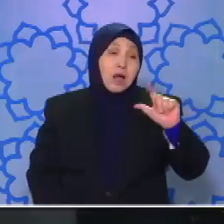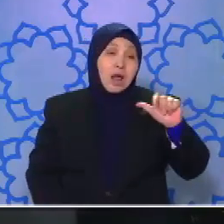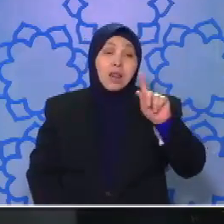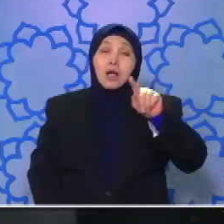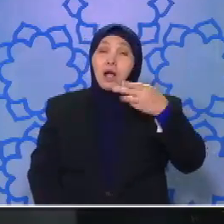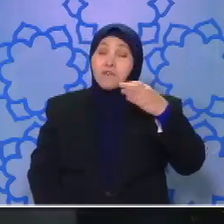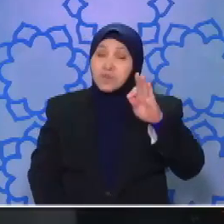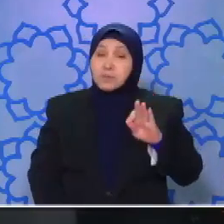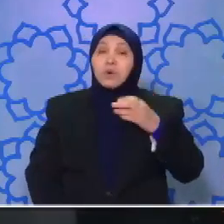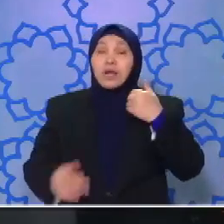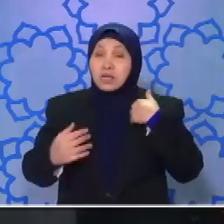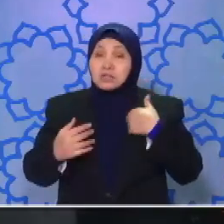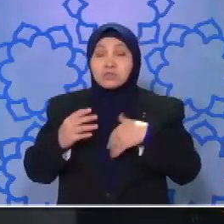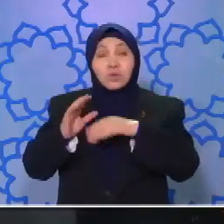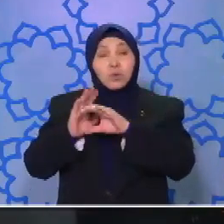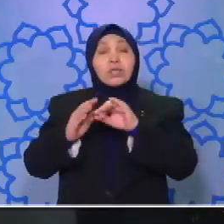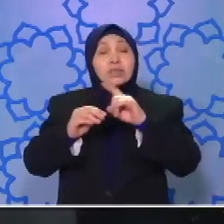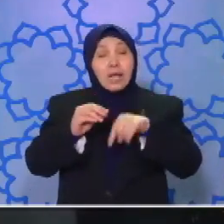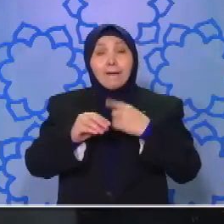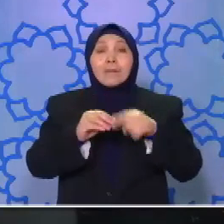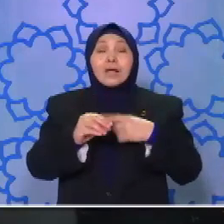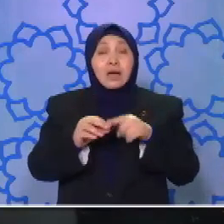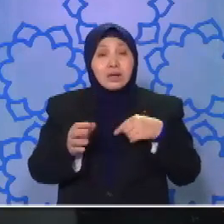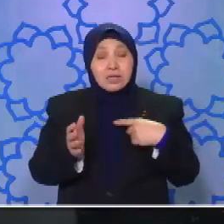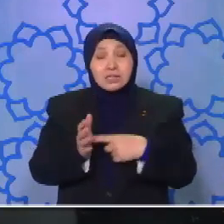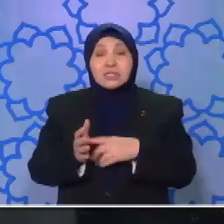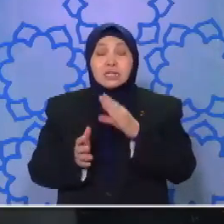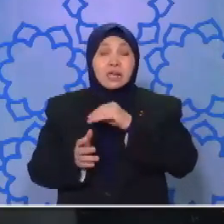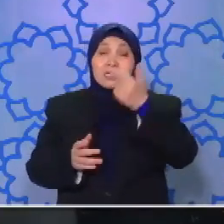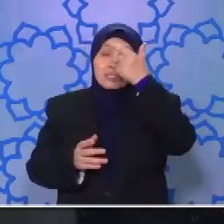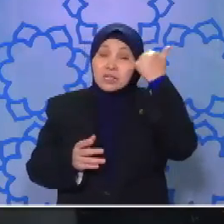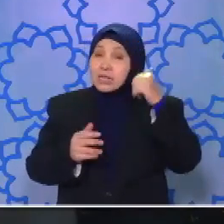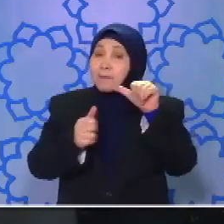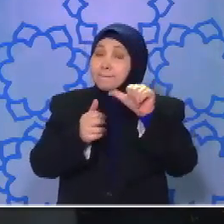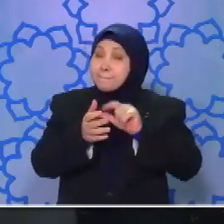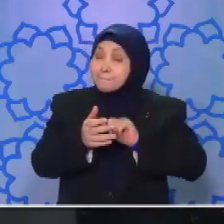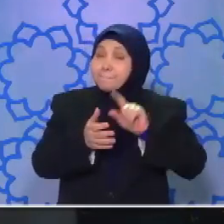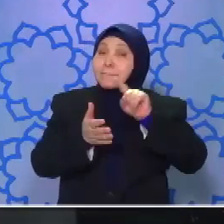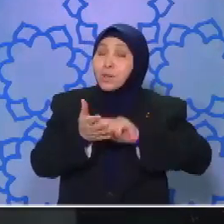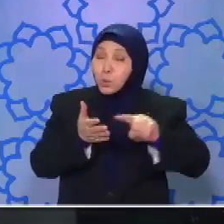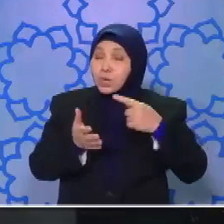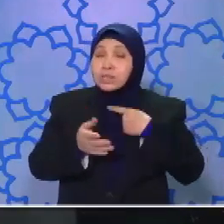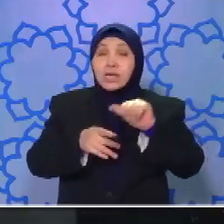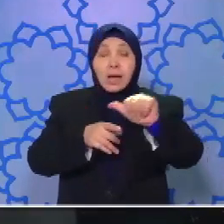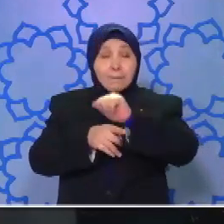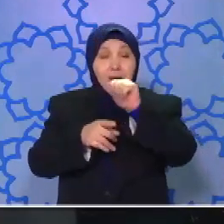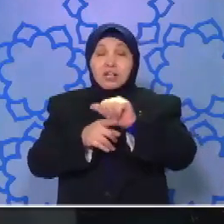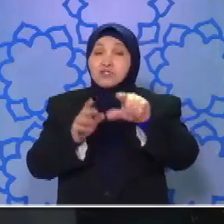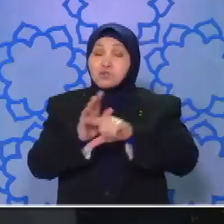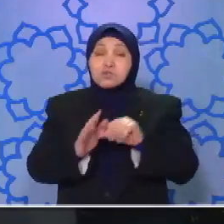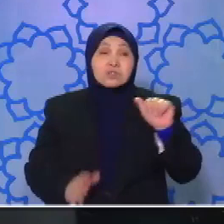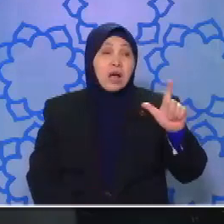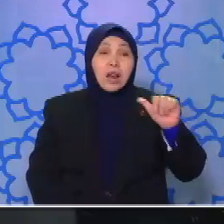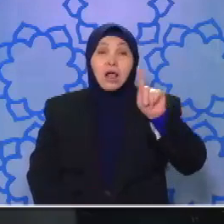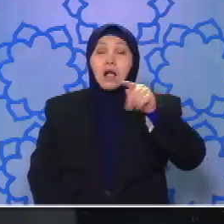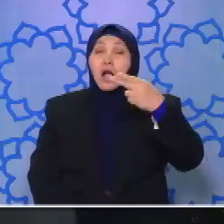contoh-contoh itu sebut saatnya tentang perkara ini dan disebabkan setiap minggu kalau katakan kita mengamalkan surah Al-Kahfi ini dia boleh